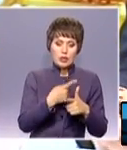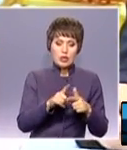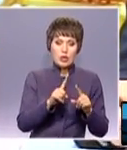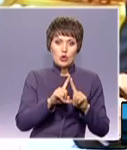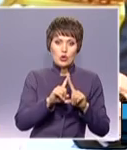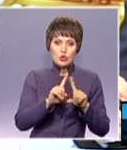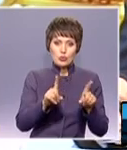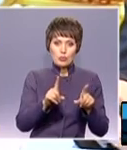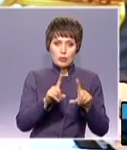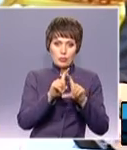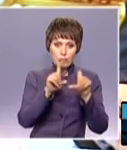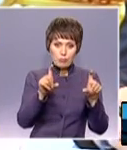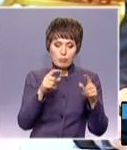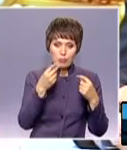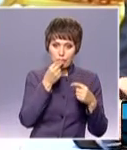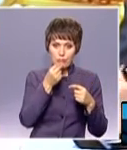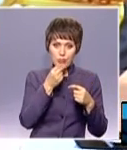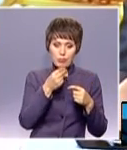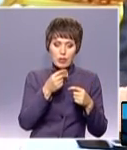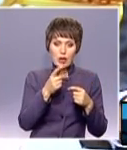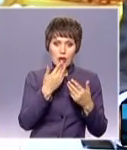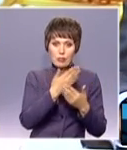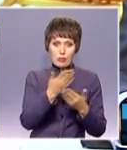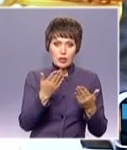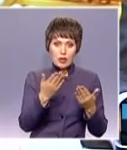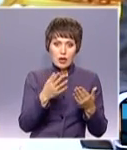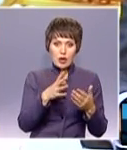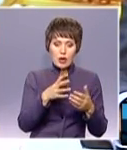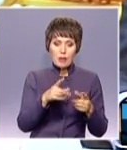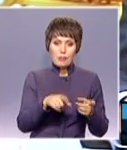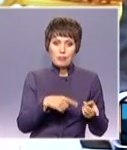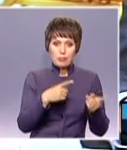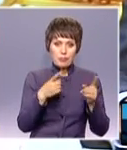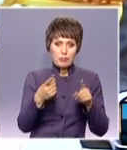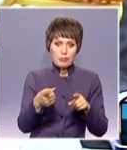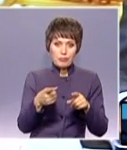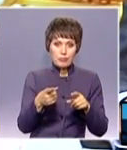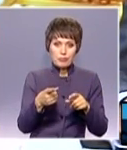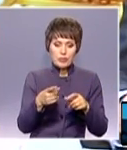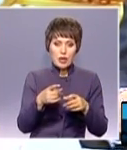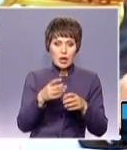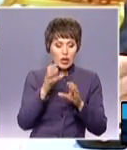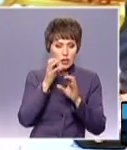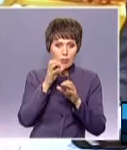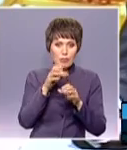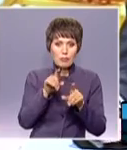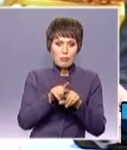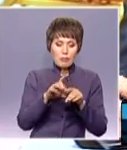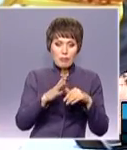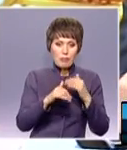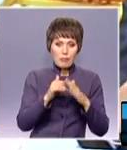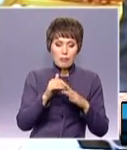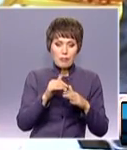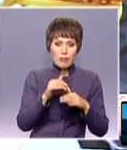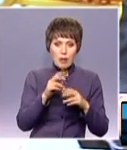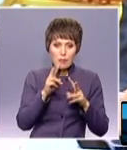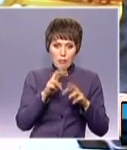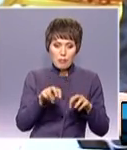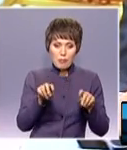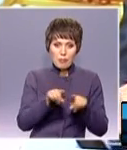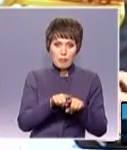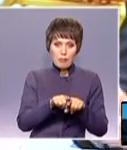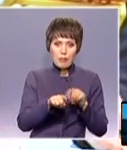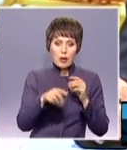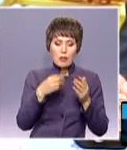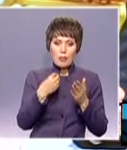супермаркете, мы подгоняем туда нашу передвижную экспресс-лабораторию, где каждый покупатель